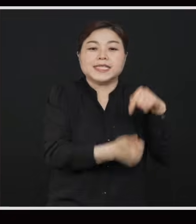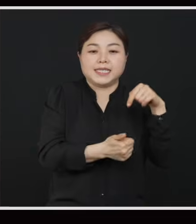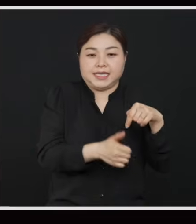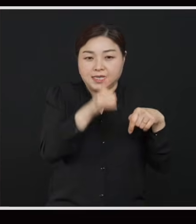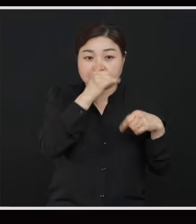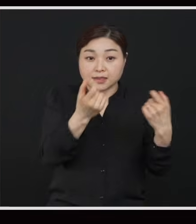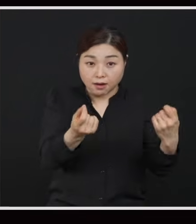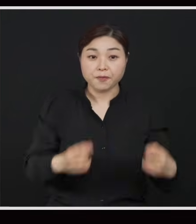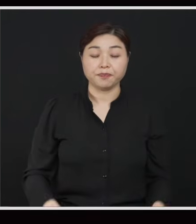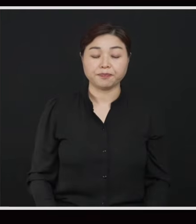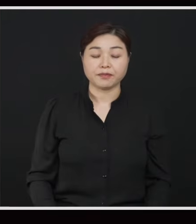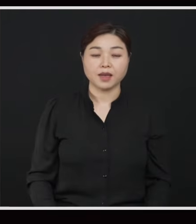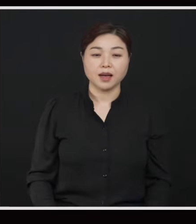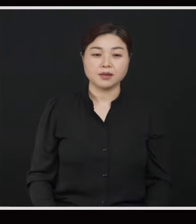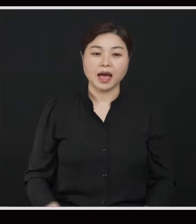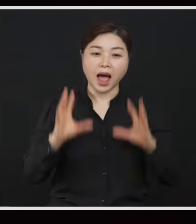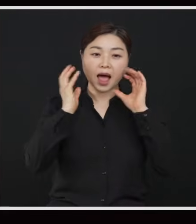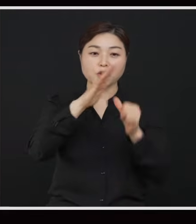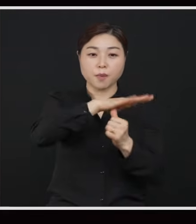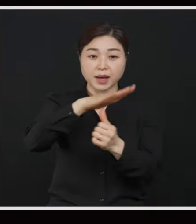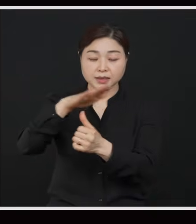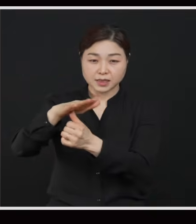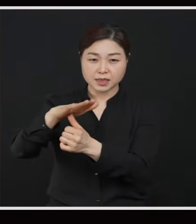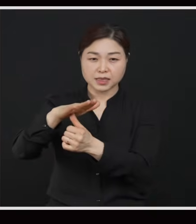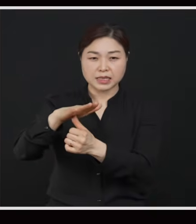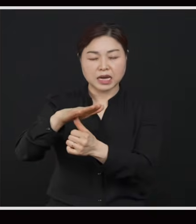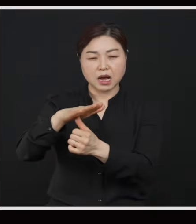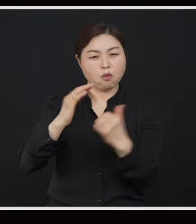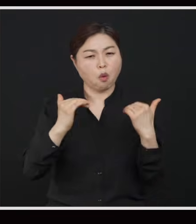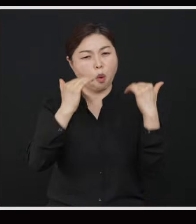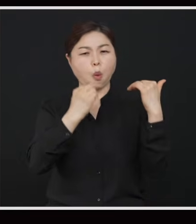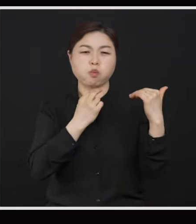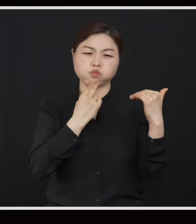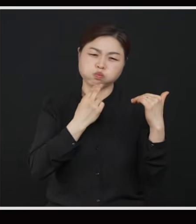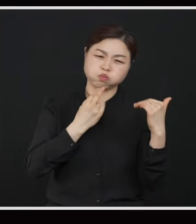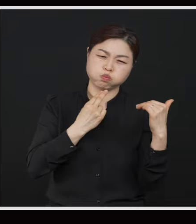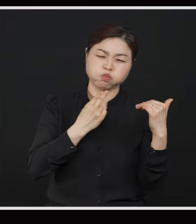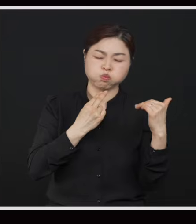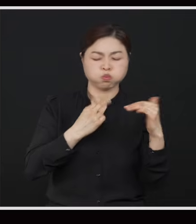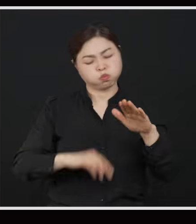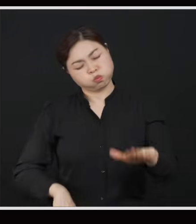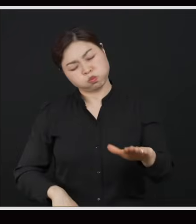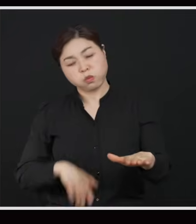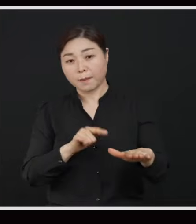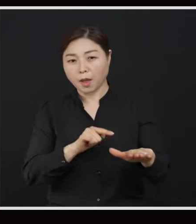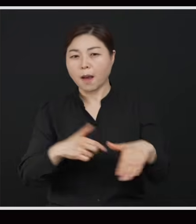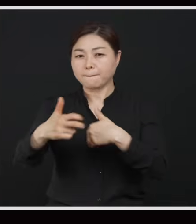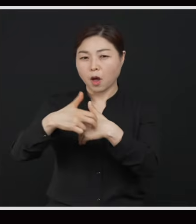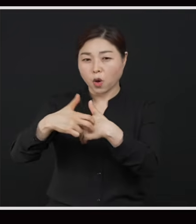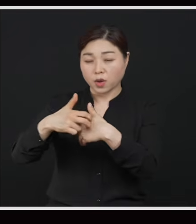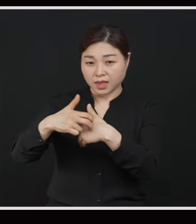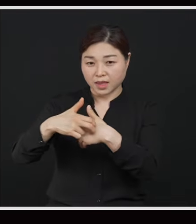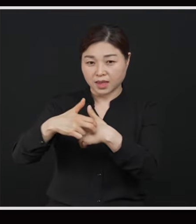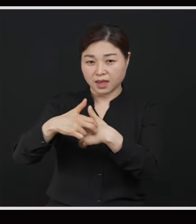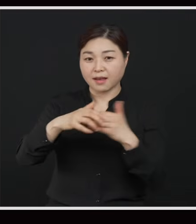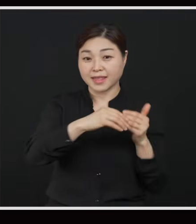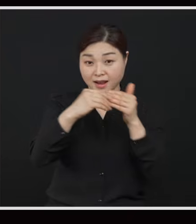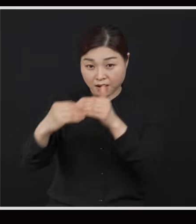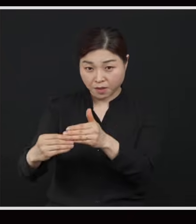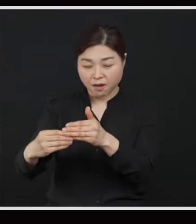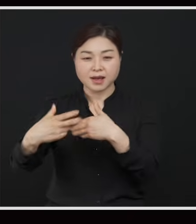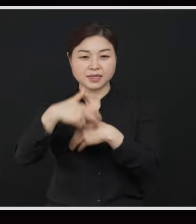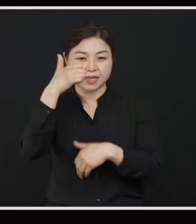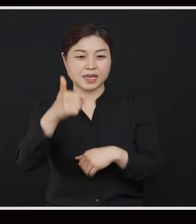거거든요. 그러니까 아이들이 저성장 문제가 있다 그러면은 병원에 데리고 가면은